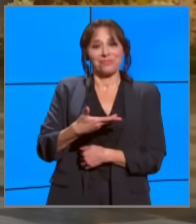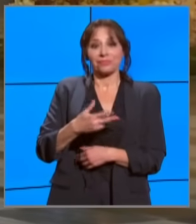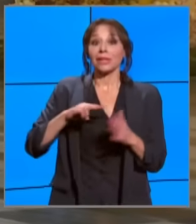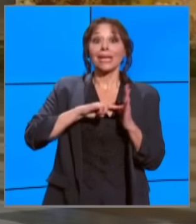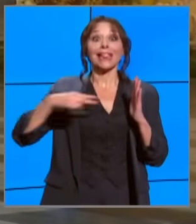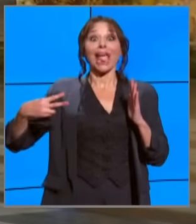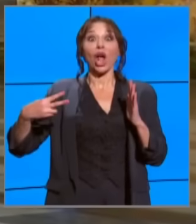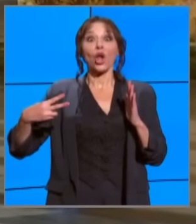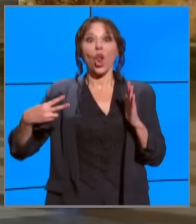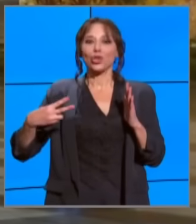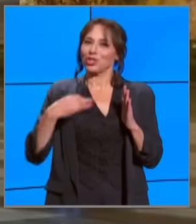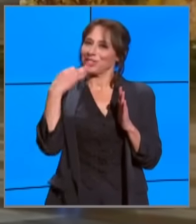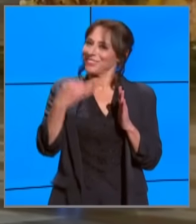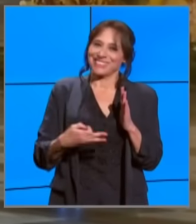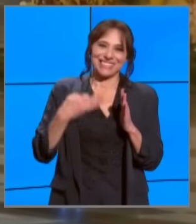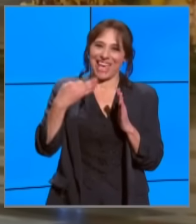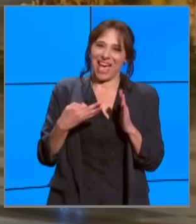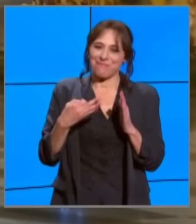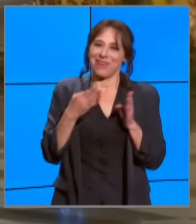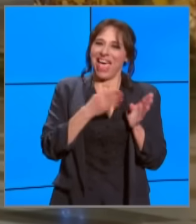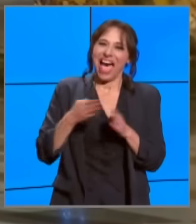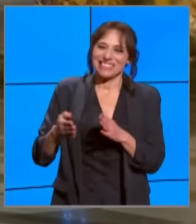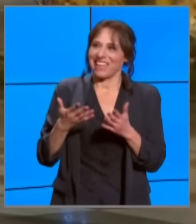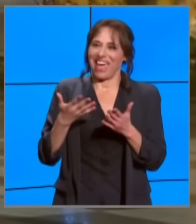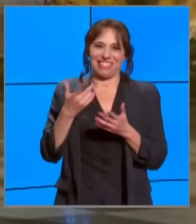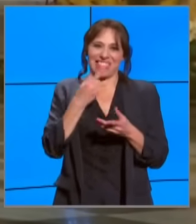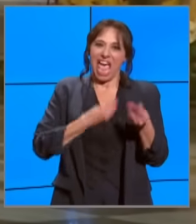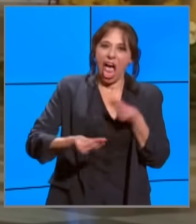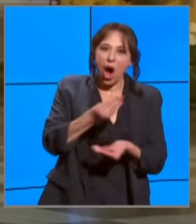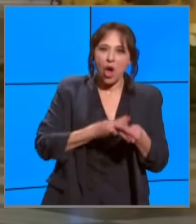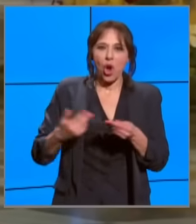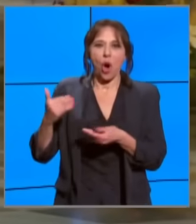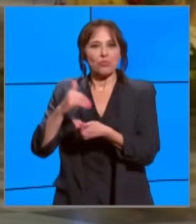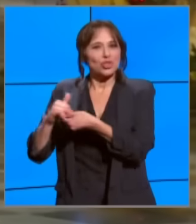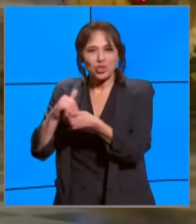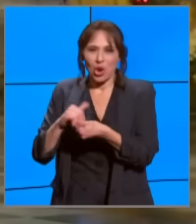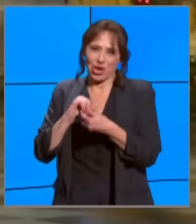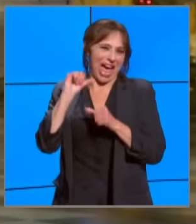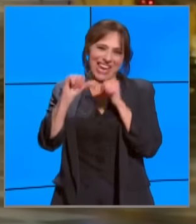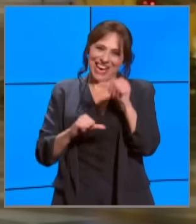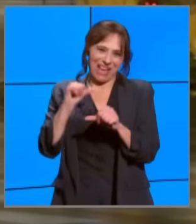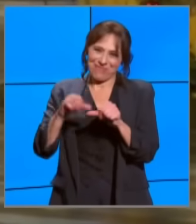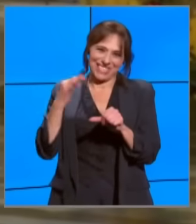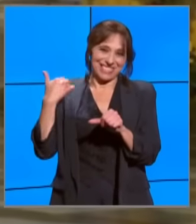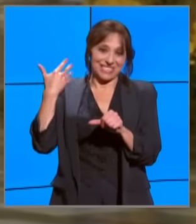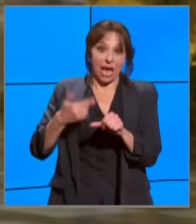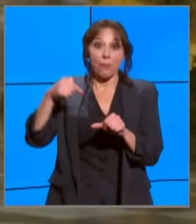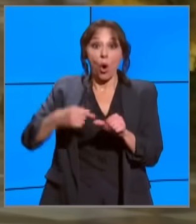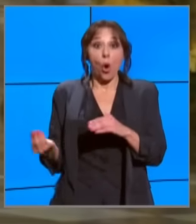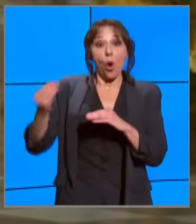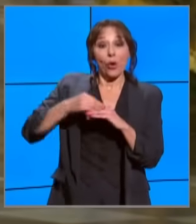tecnologia ha sempre cambiato gli assetti economici e sociali adesso con la intelligenza